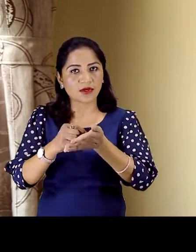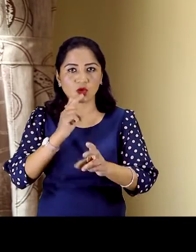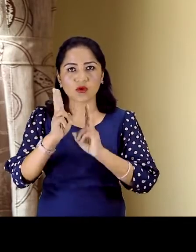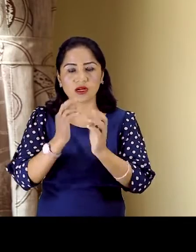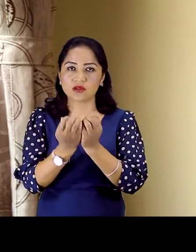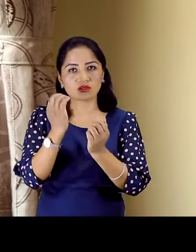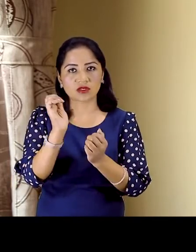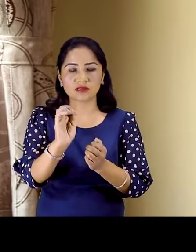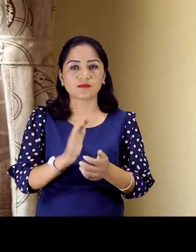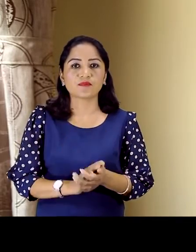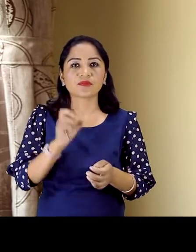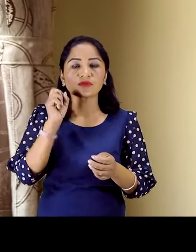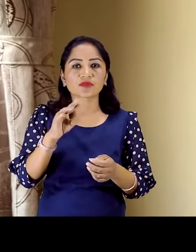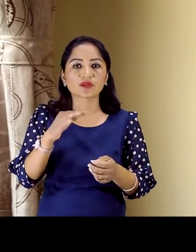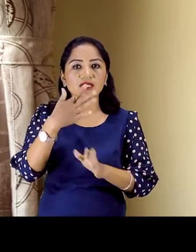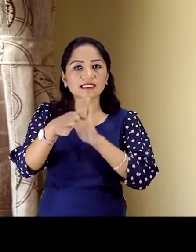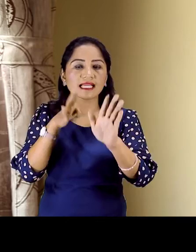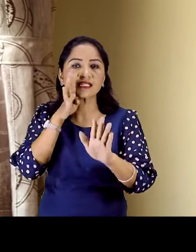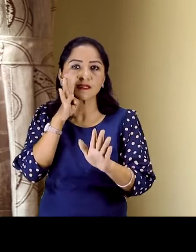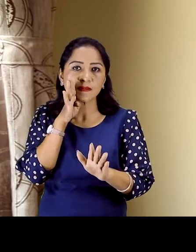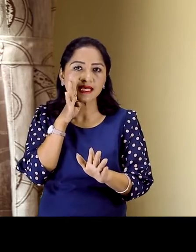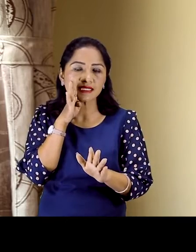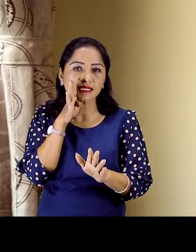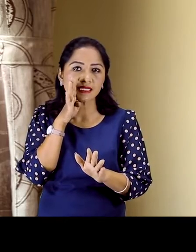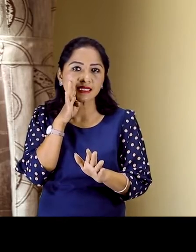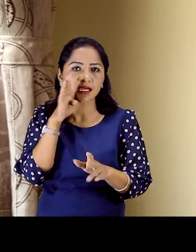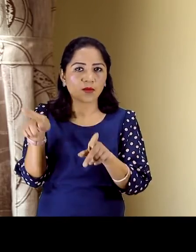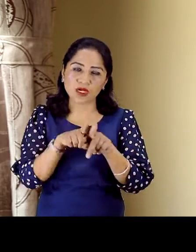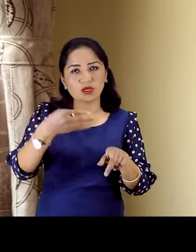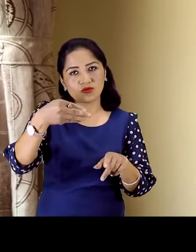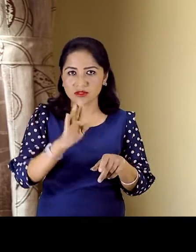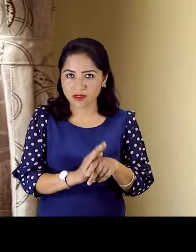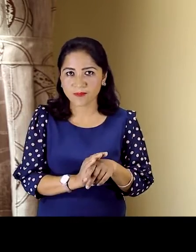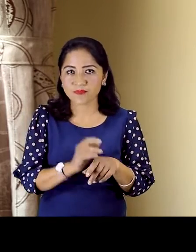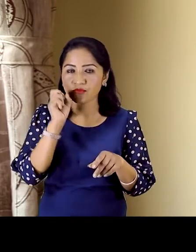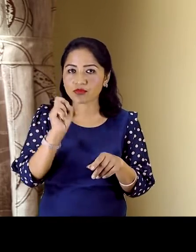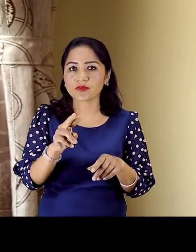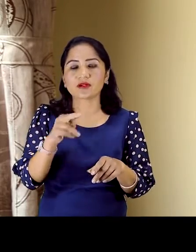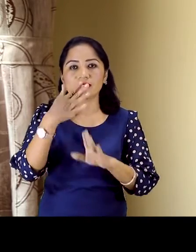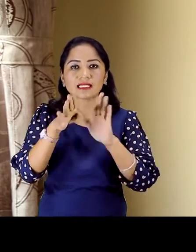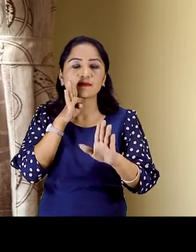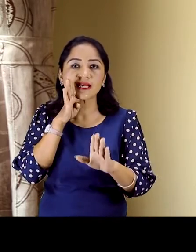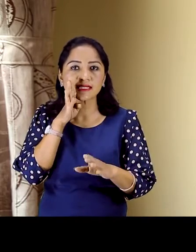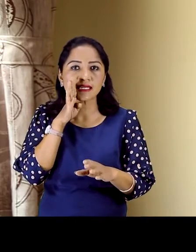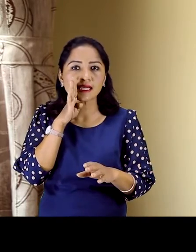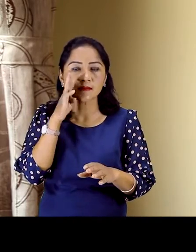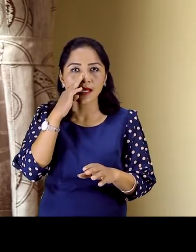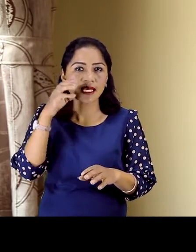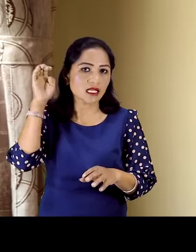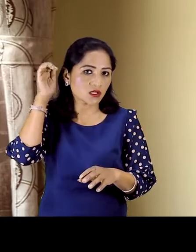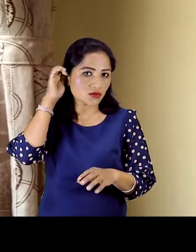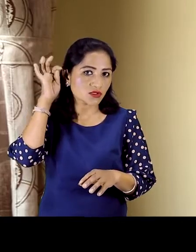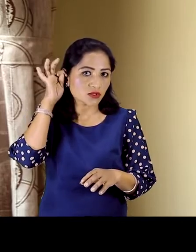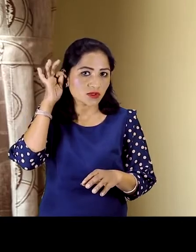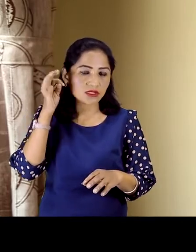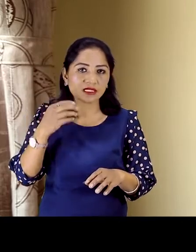कुल्याभाणाप रलाई होंचा तर सांकेतिक भासां पनी हुँचा तर रब, शांकेती पास्यामा छा